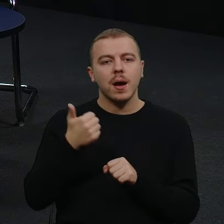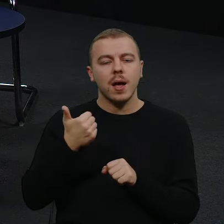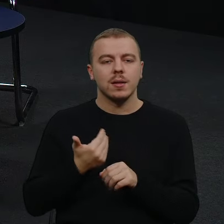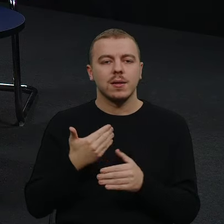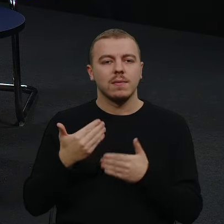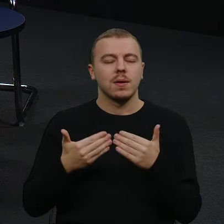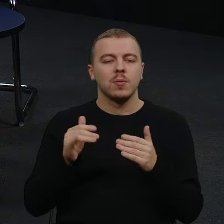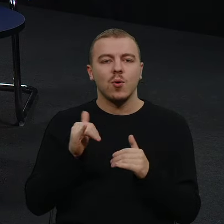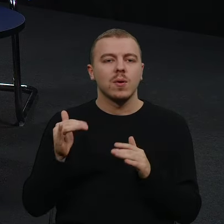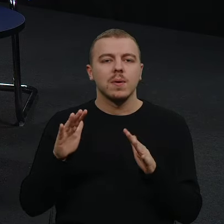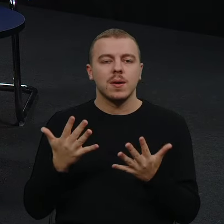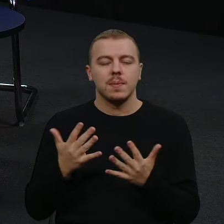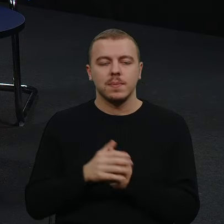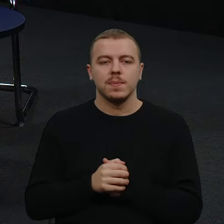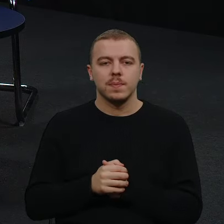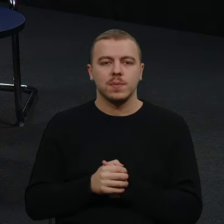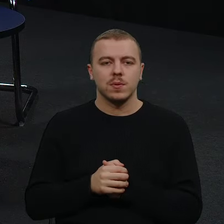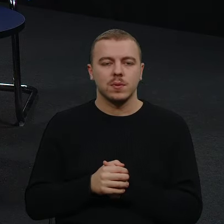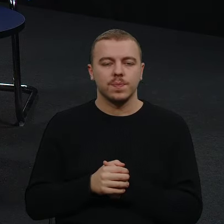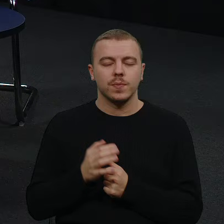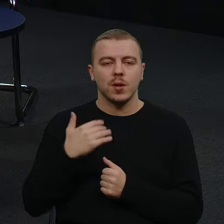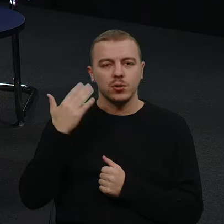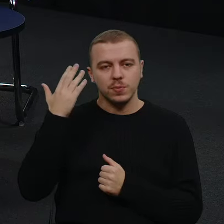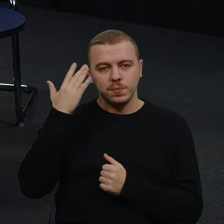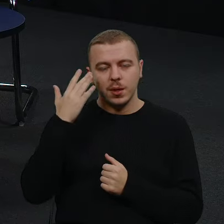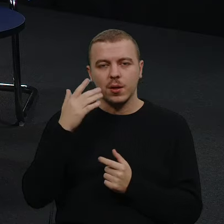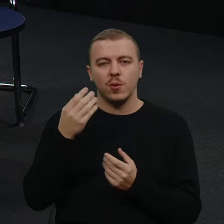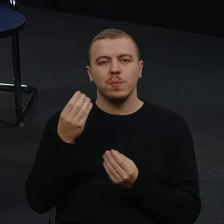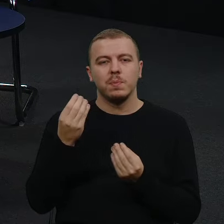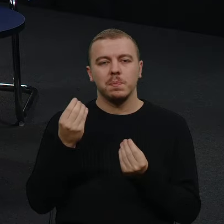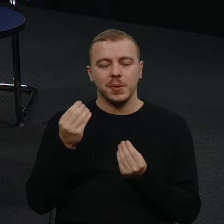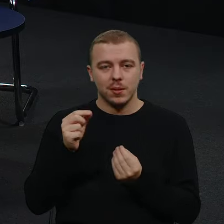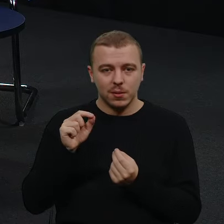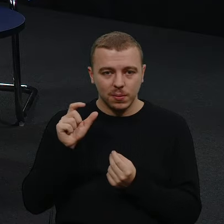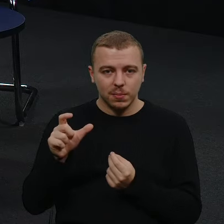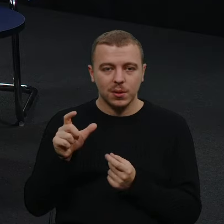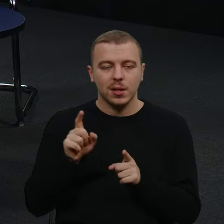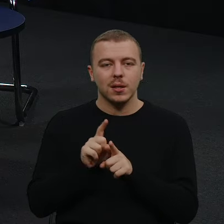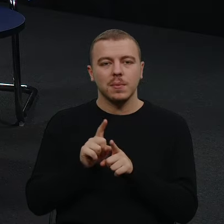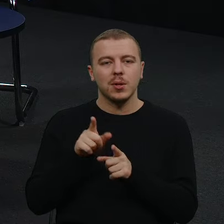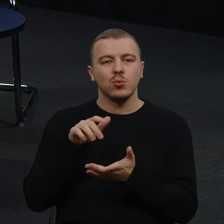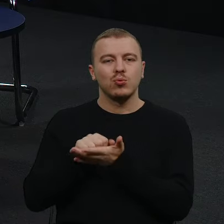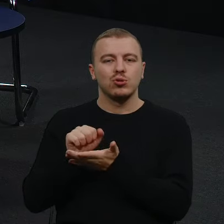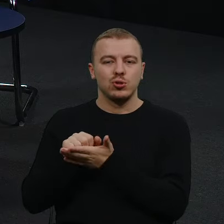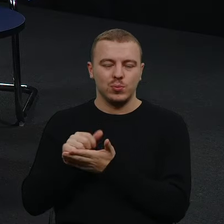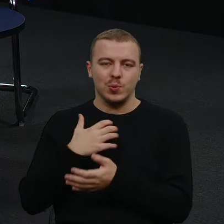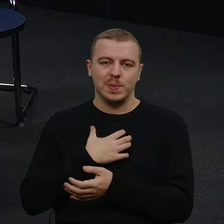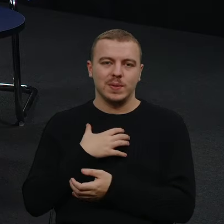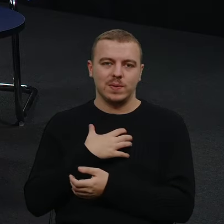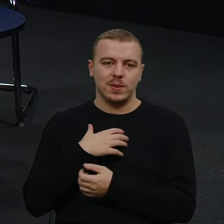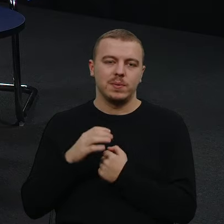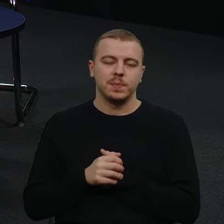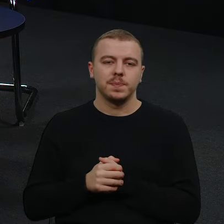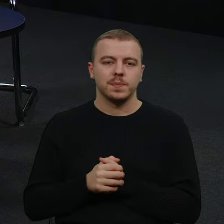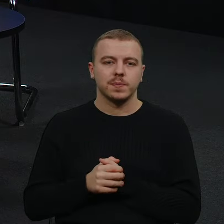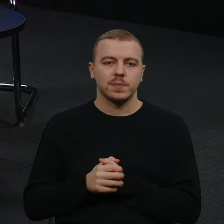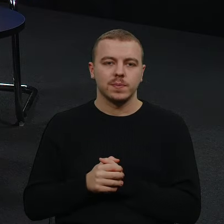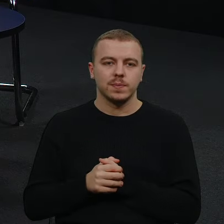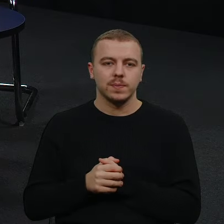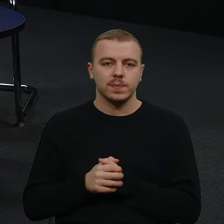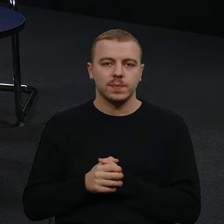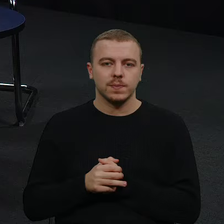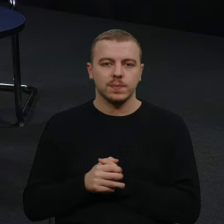gyvenimo kokybę apskritai Lietuvoje? Aš manau, kad ir pinigai, ir jų užimtumas yra labai svarbus dalykas. Reiškia,